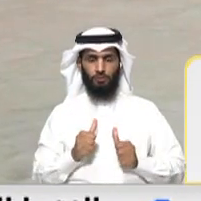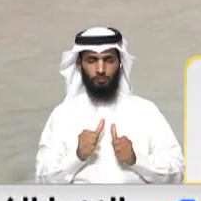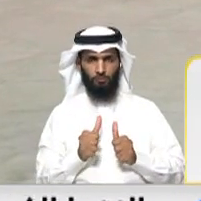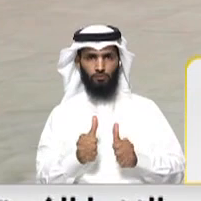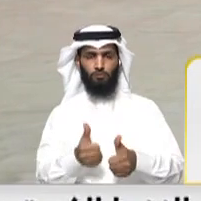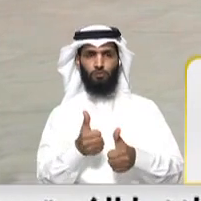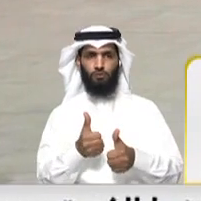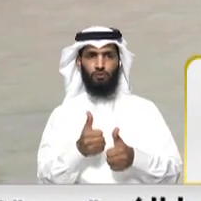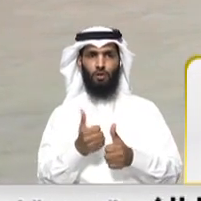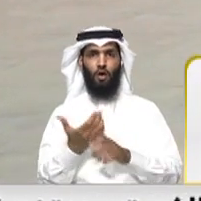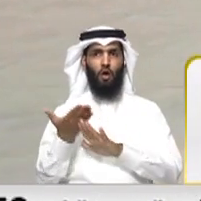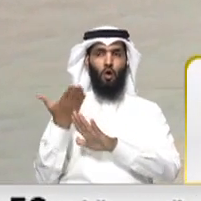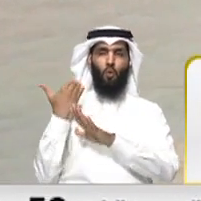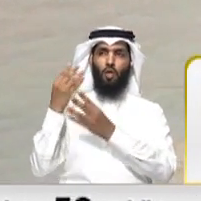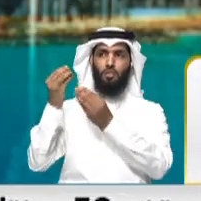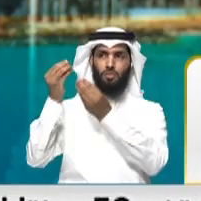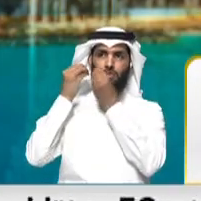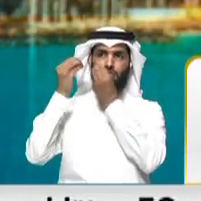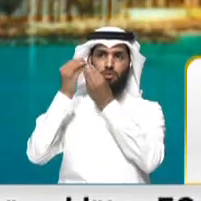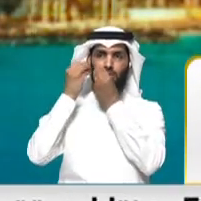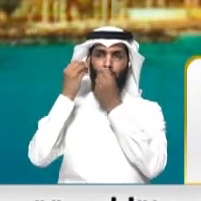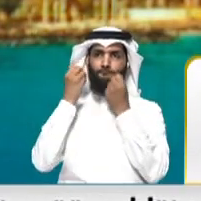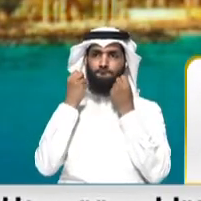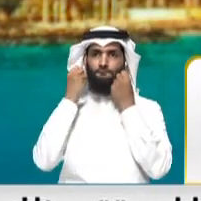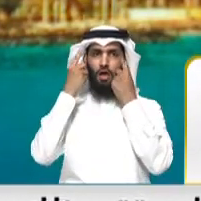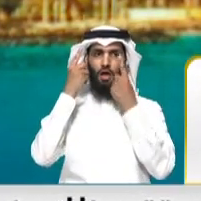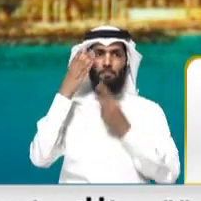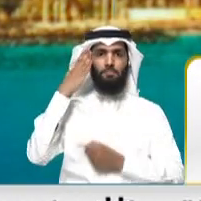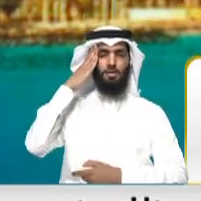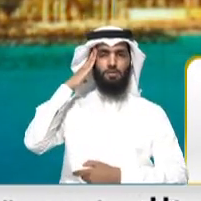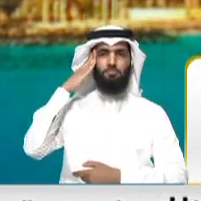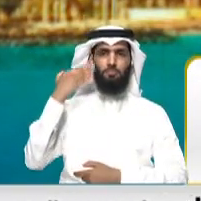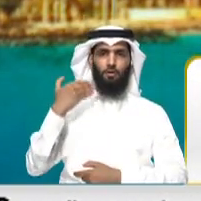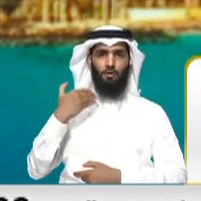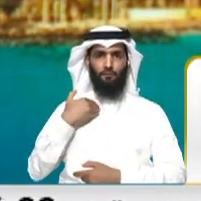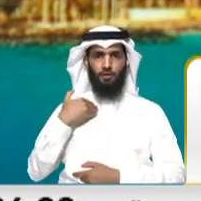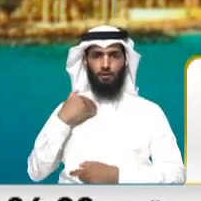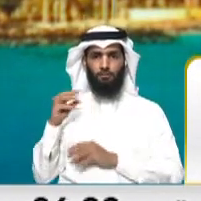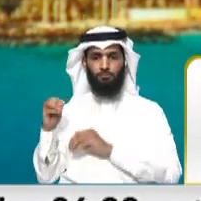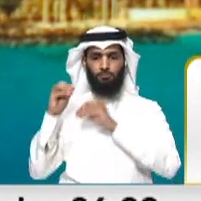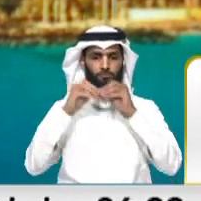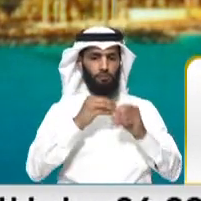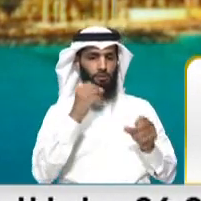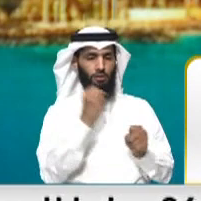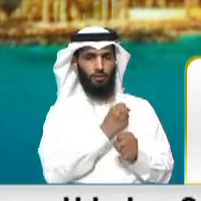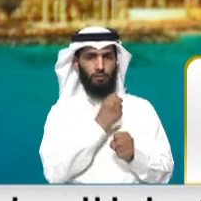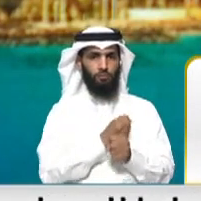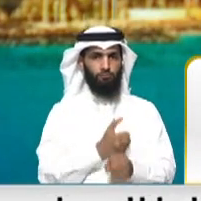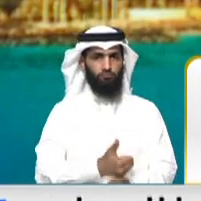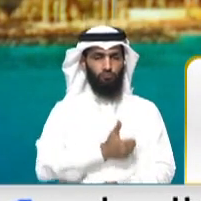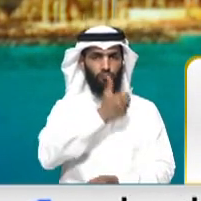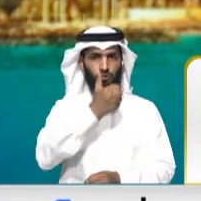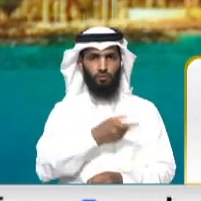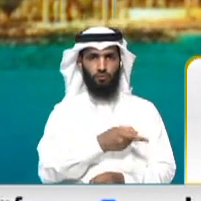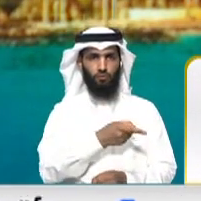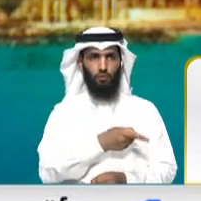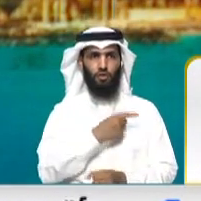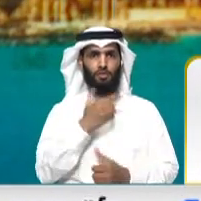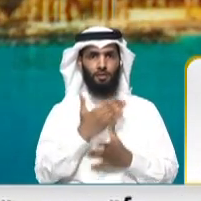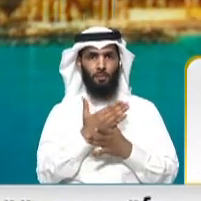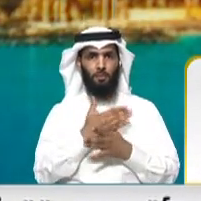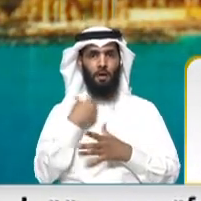ما تلقوه من معلومات وخبرات في مهامهم العملية المقبلة وتبوئهم الرتب